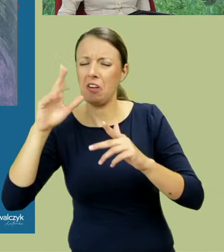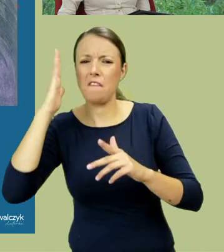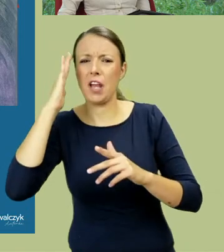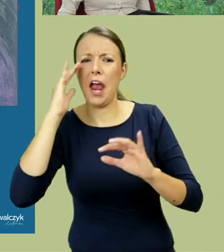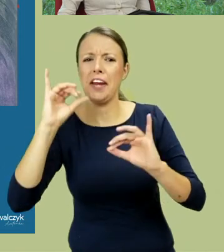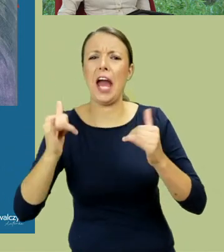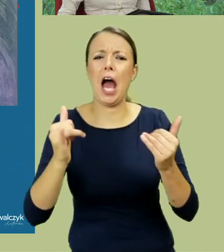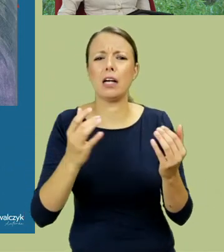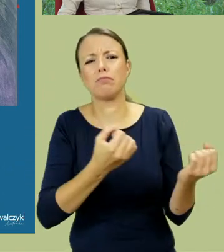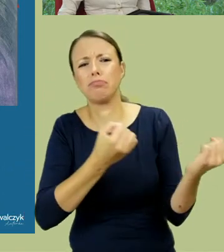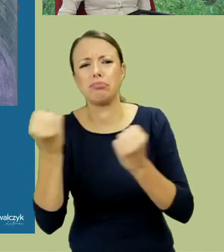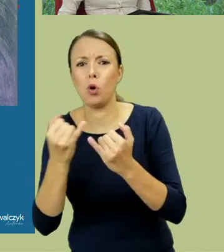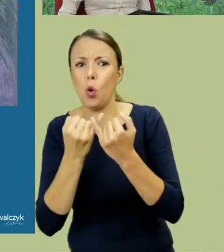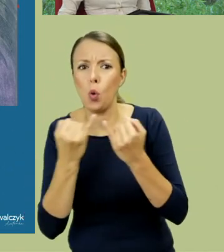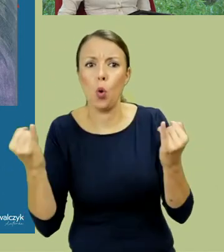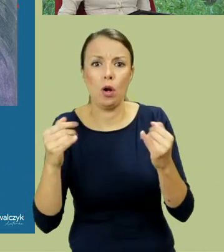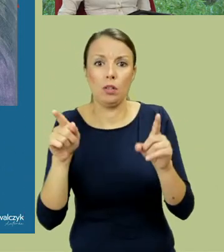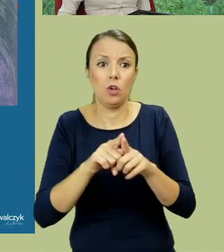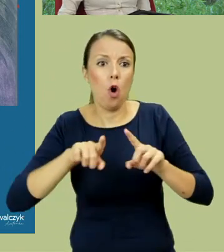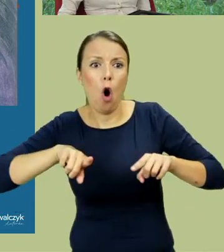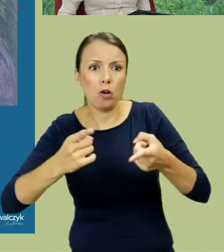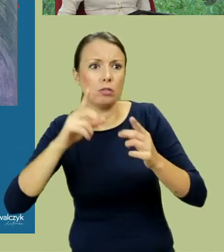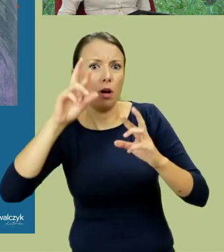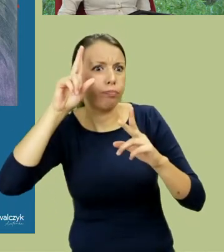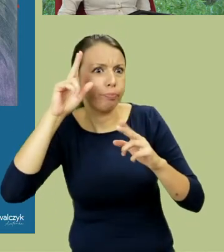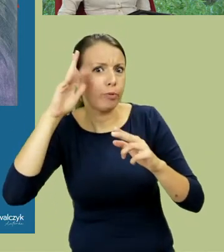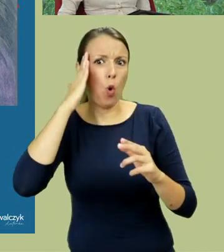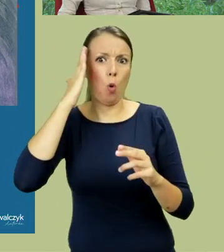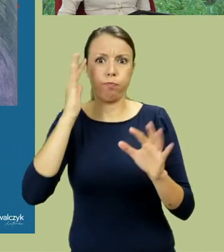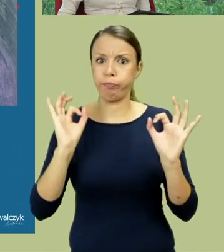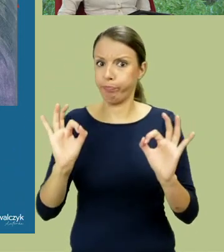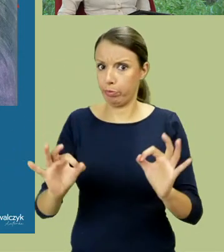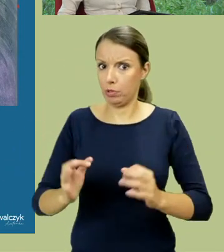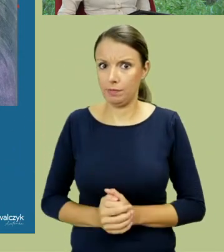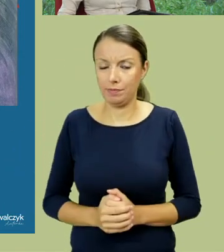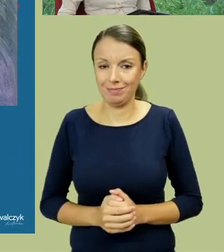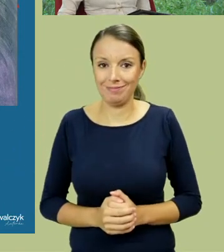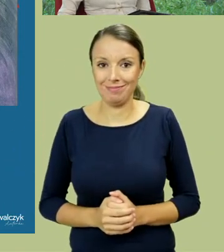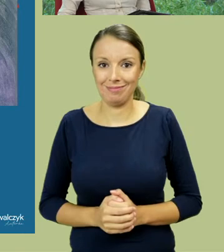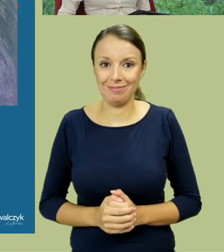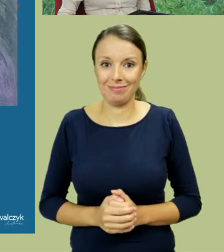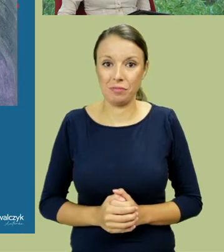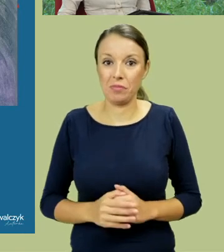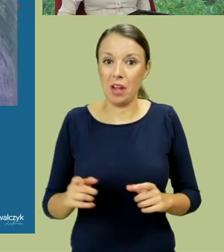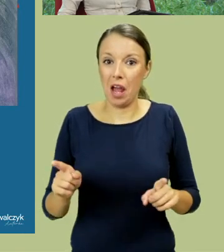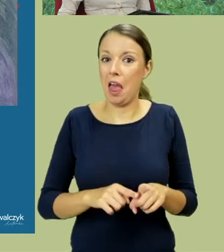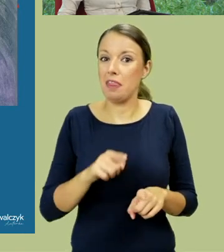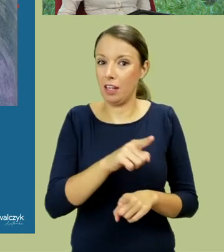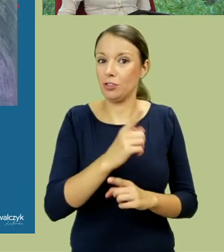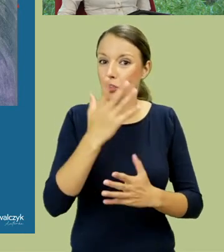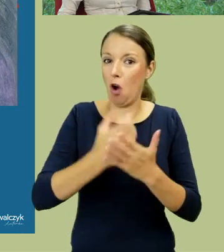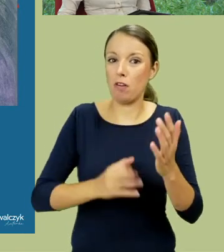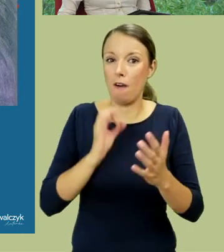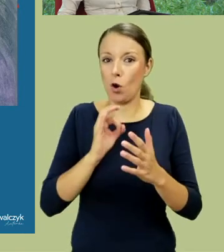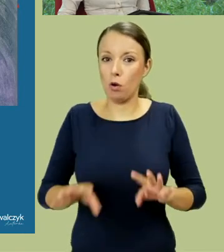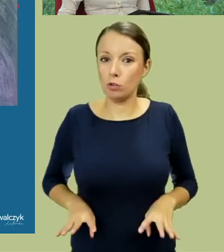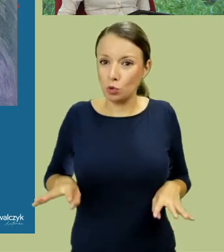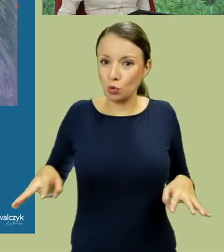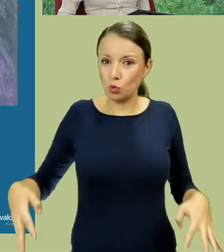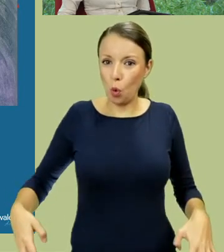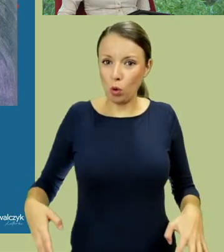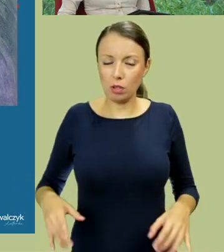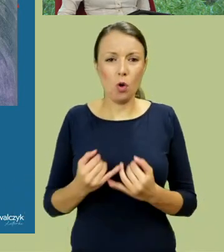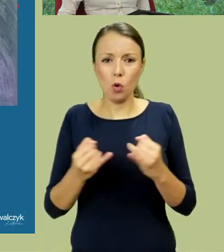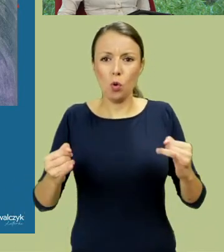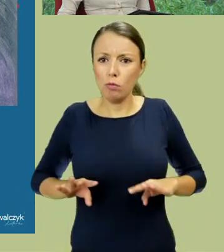i zmysł organizacyjny, ale również fałdy swoich sukien i zakamarki